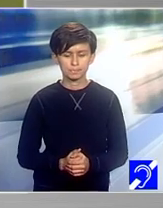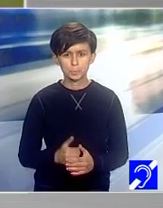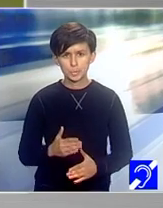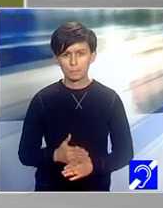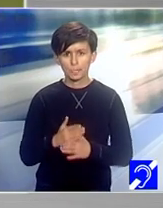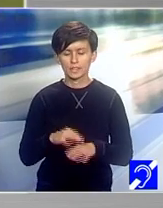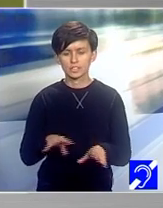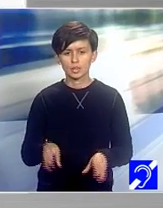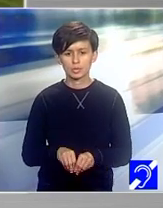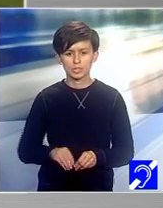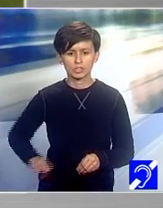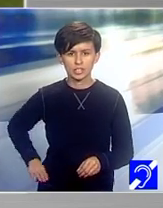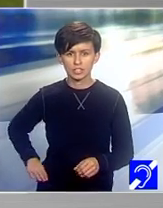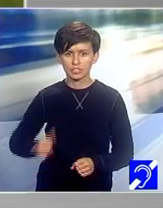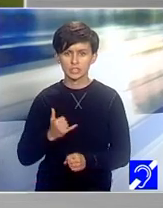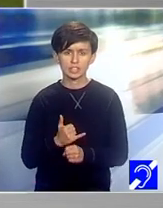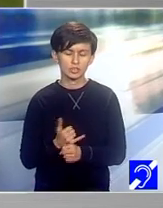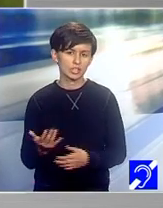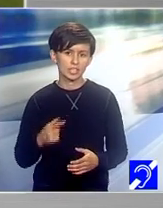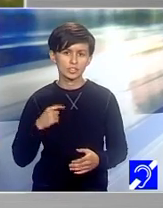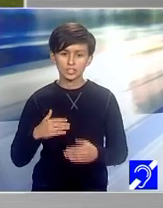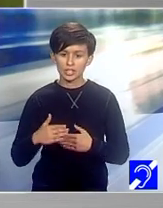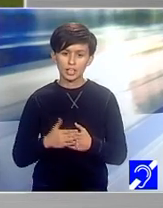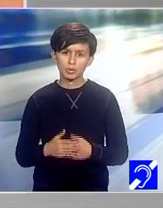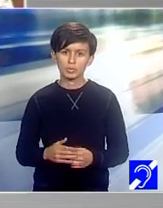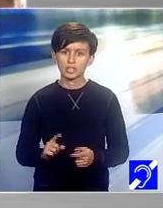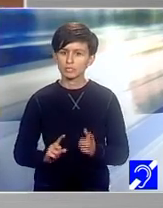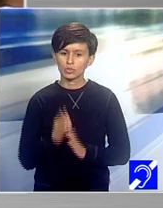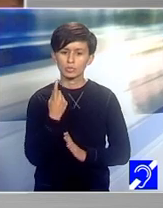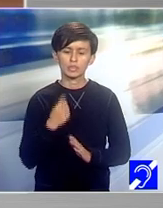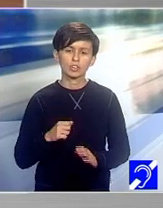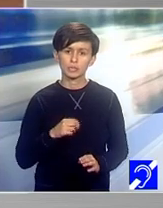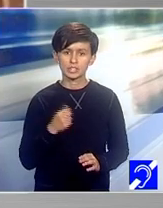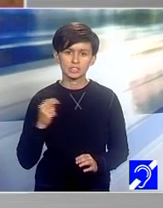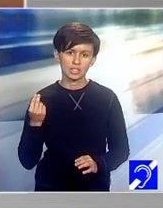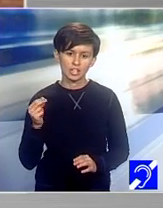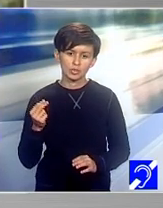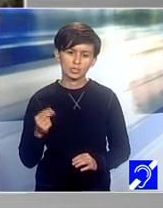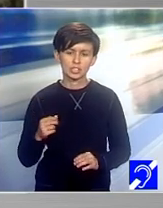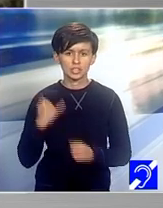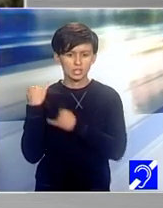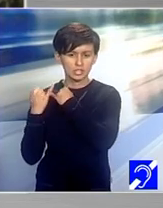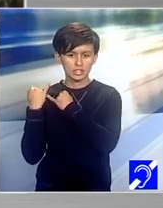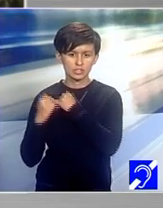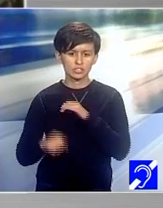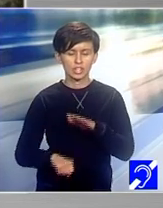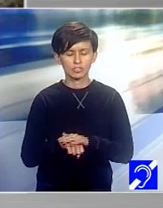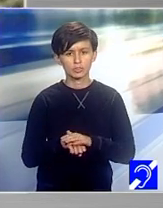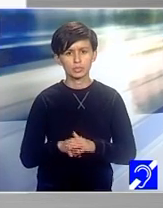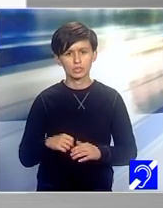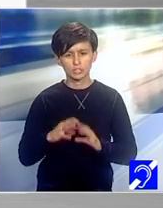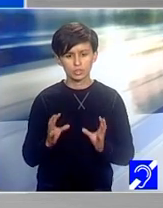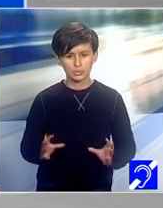Susținem împreună fetele de aur, care sunt la un pas de o performanță unică în istoria fotbalului feminin românesc.